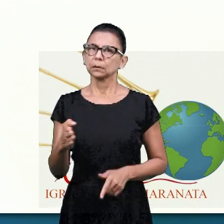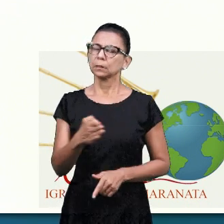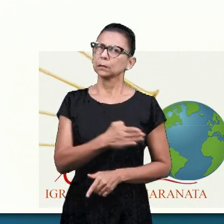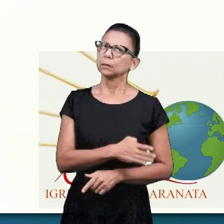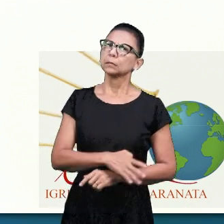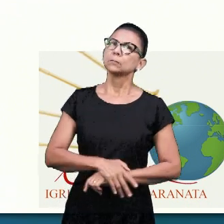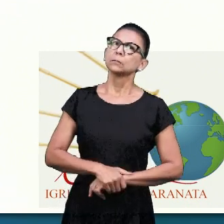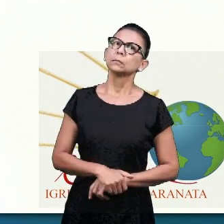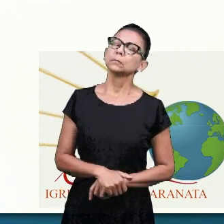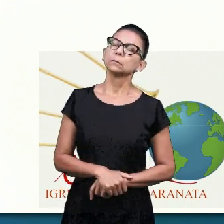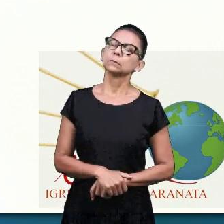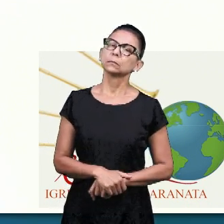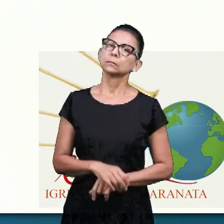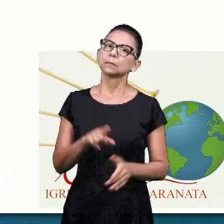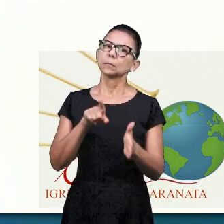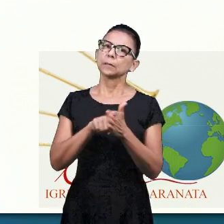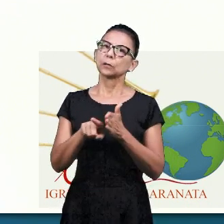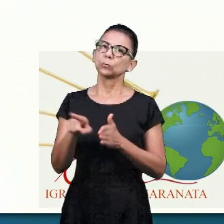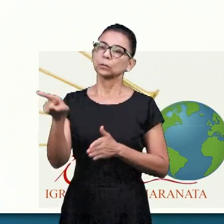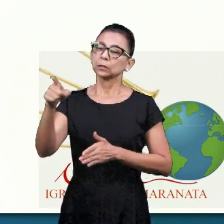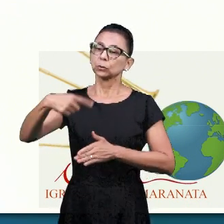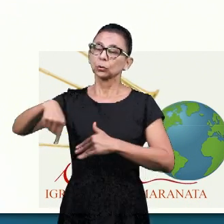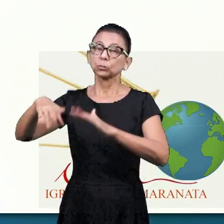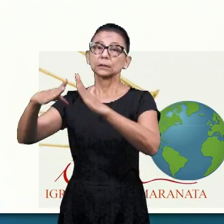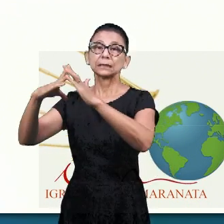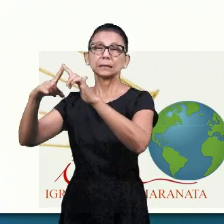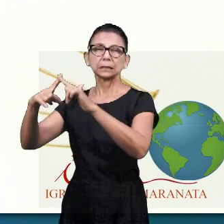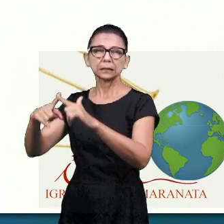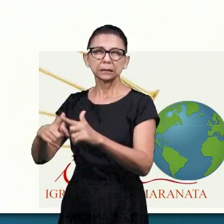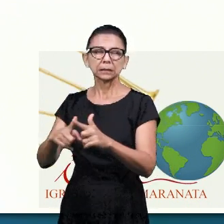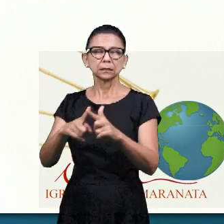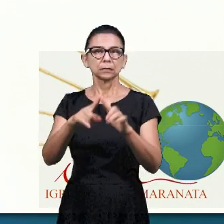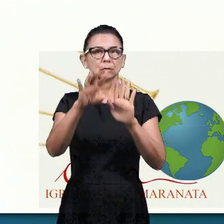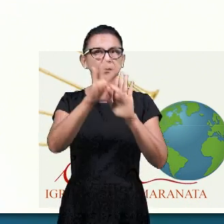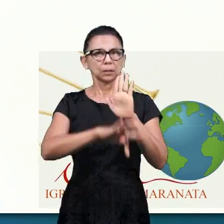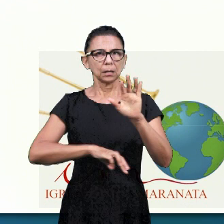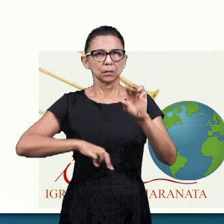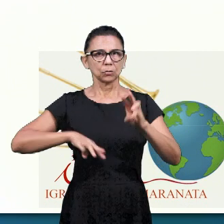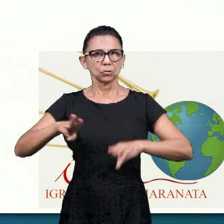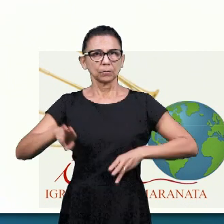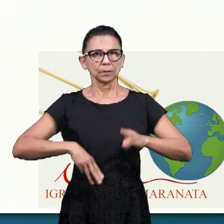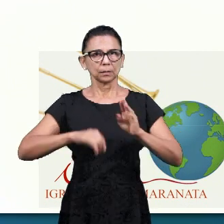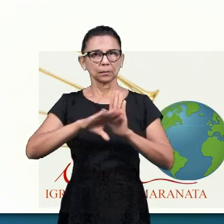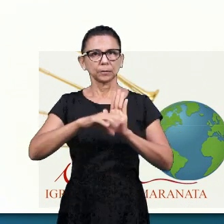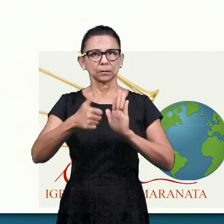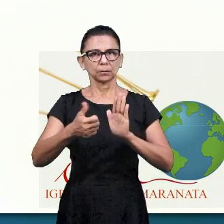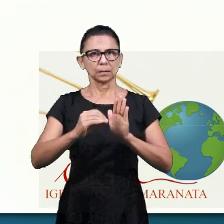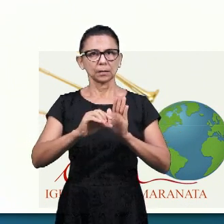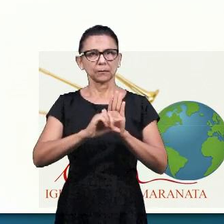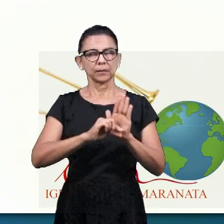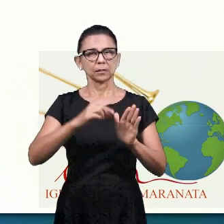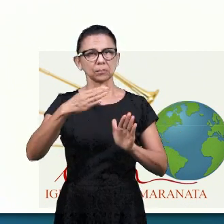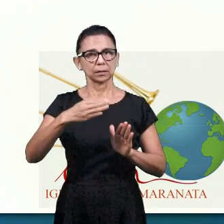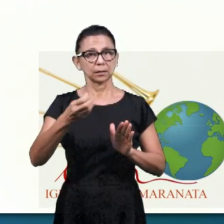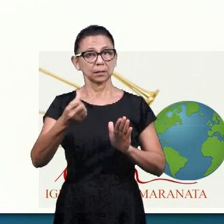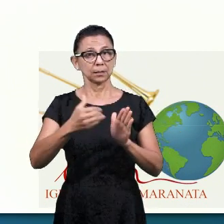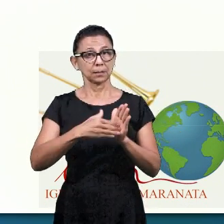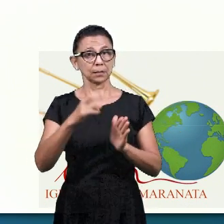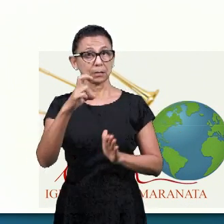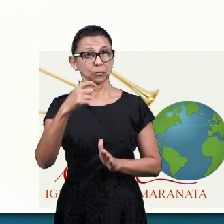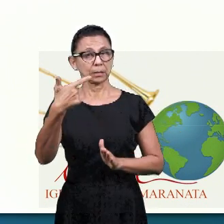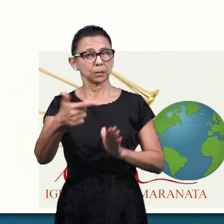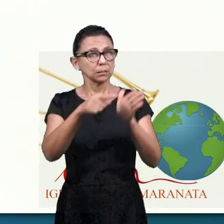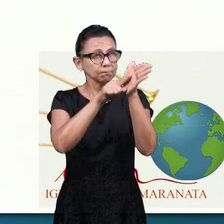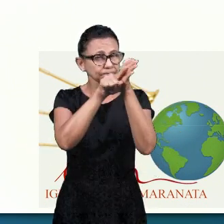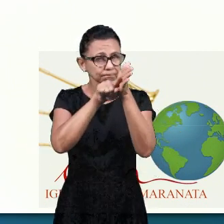bien. Cette question s'adresse à toute l'Église et la question est la suivante. En examinant le texte de Marc, chapitre 10, versets